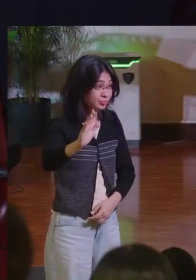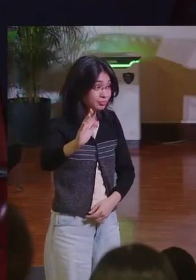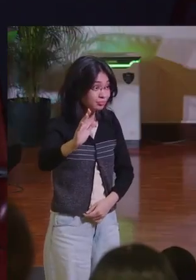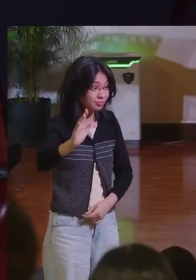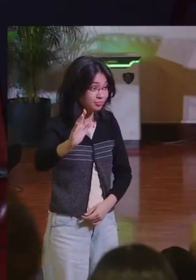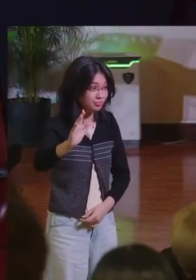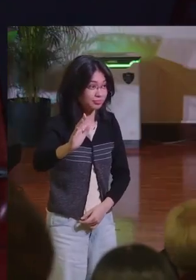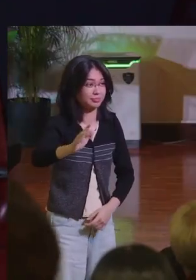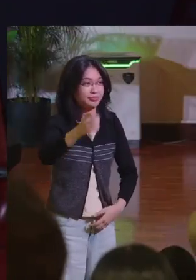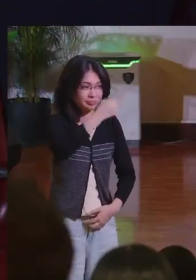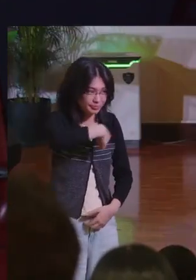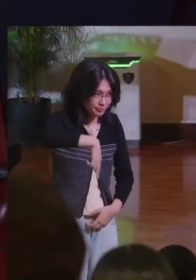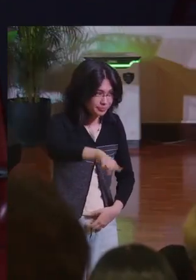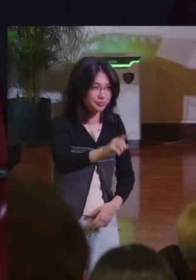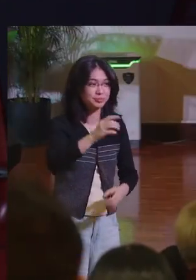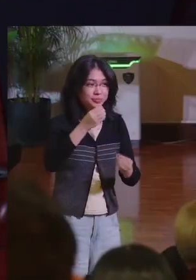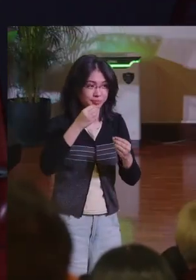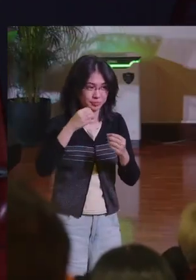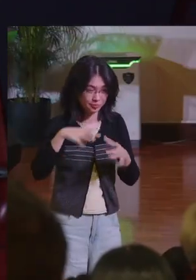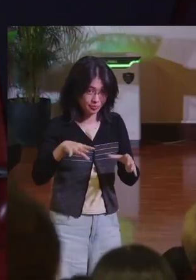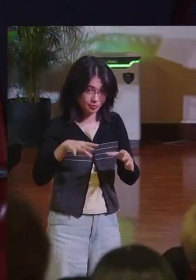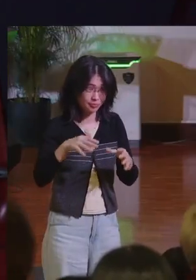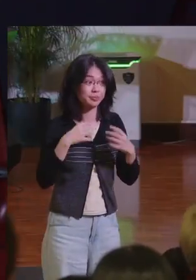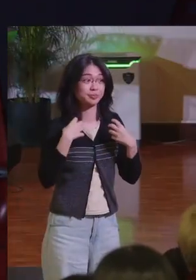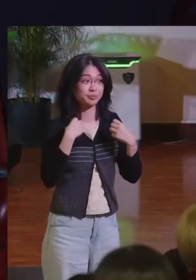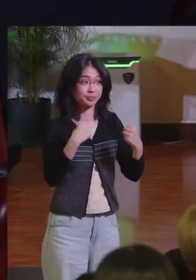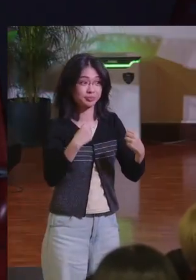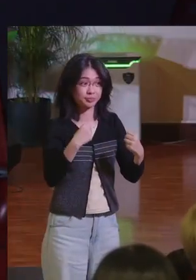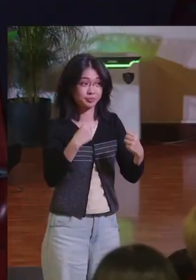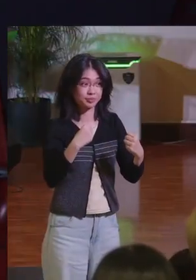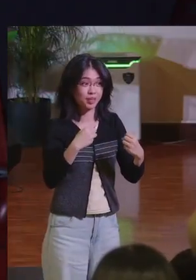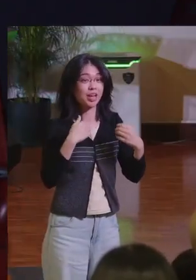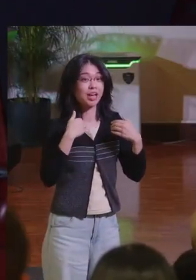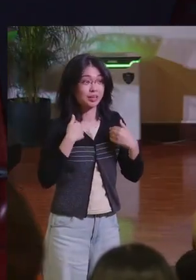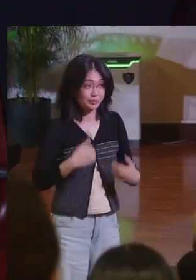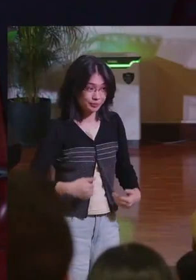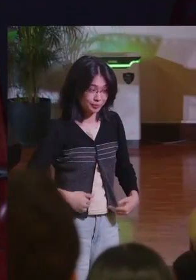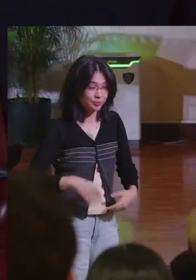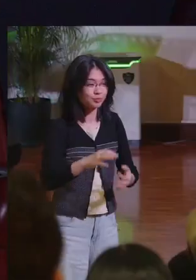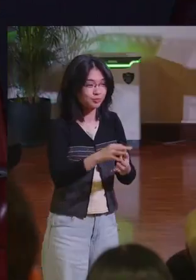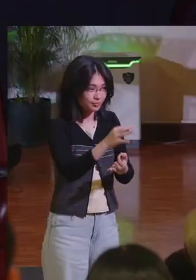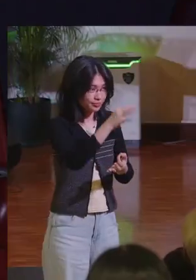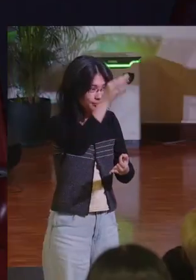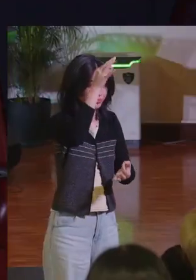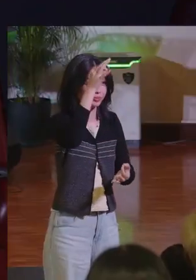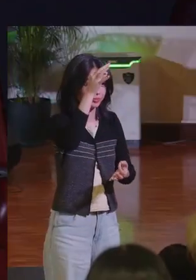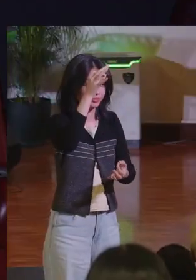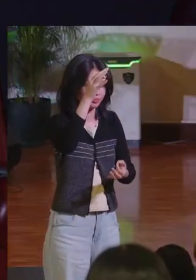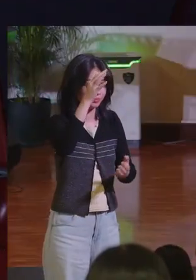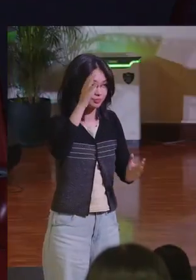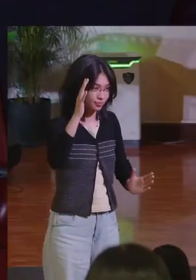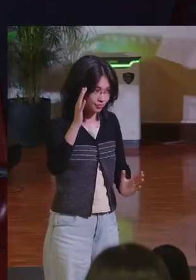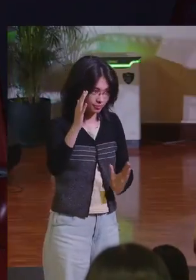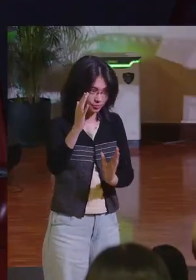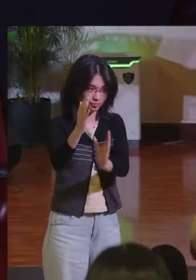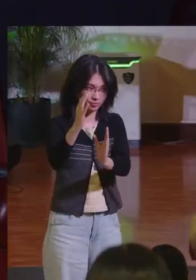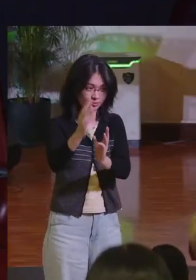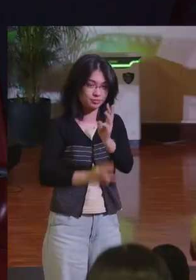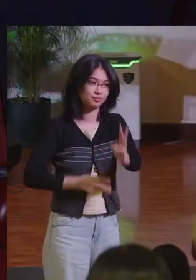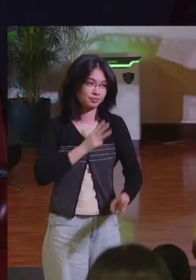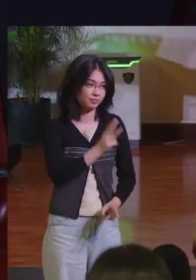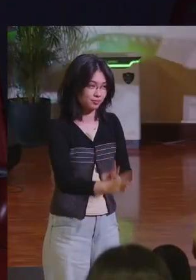yung lakas, hindi lamang pisikal, kundi pang espiritual, at harapin natin ang mundo ng may